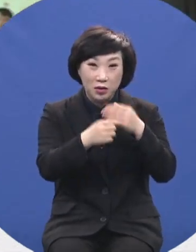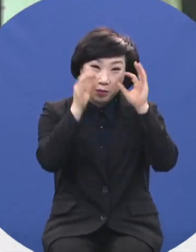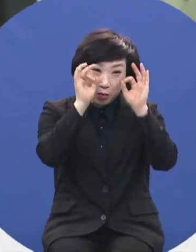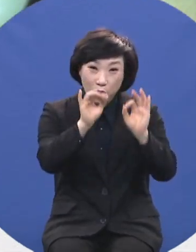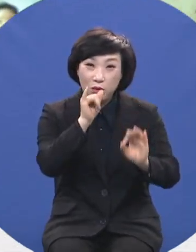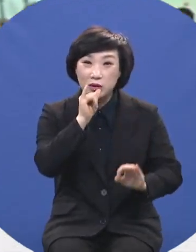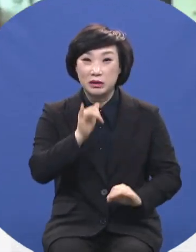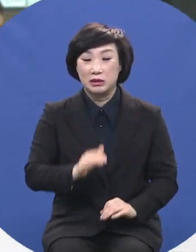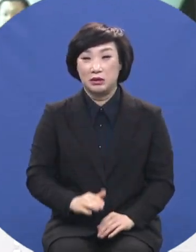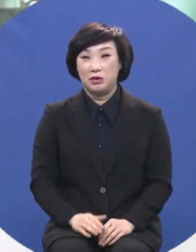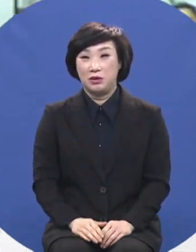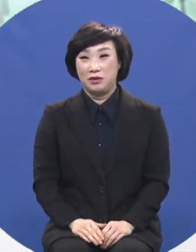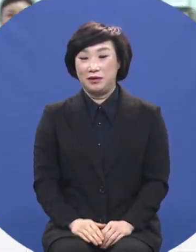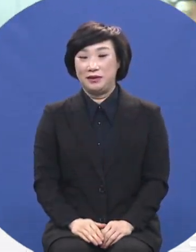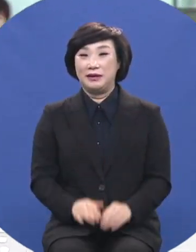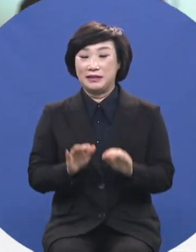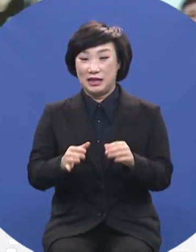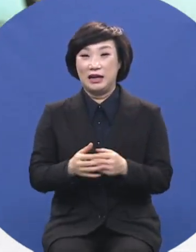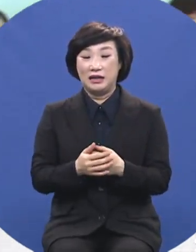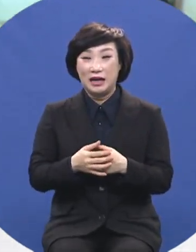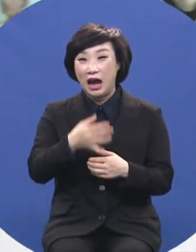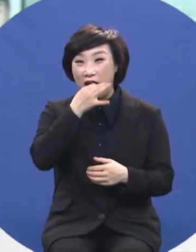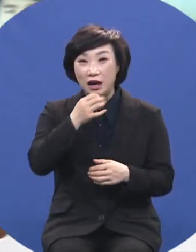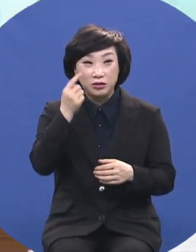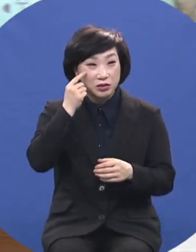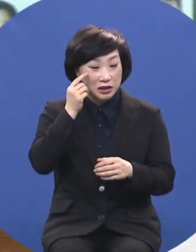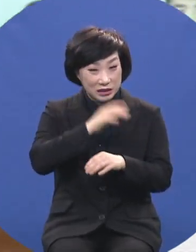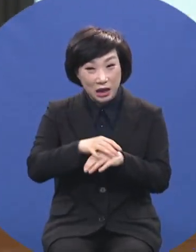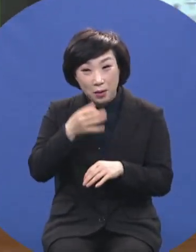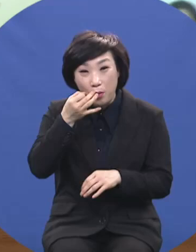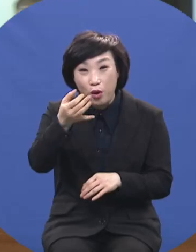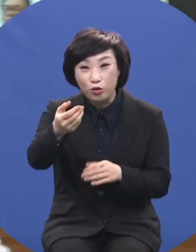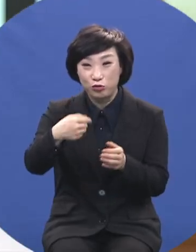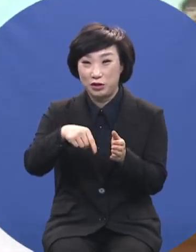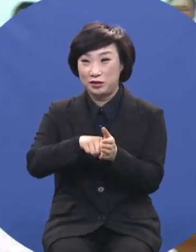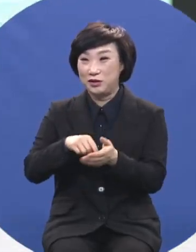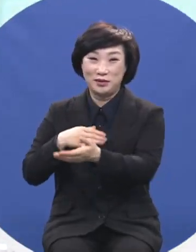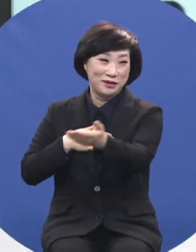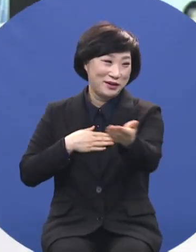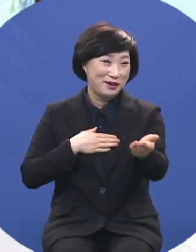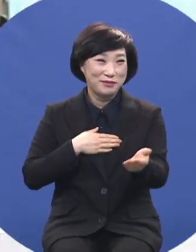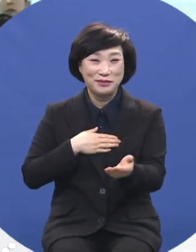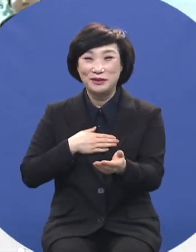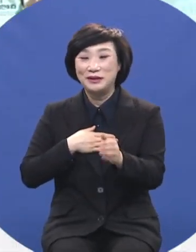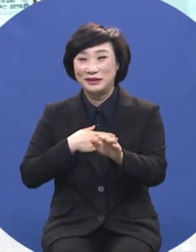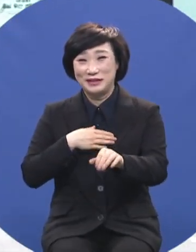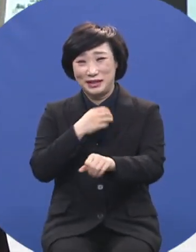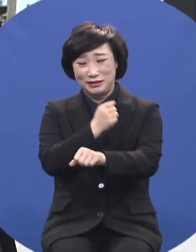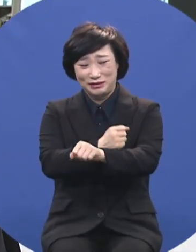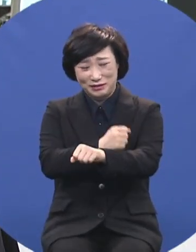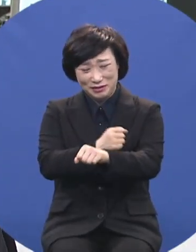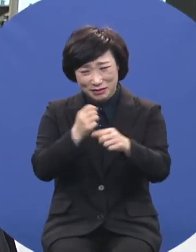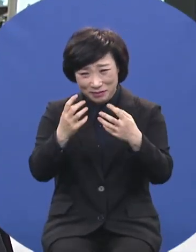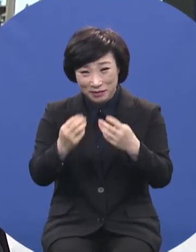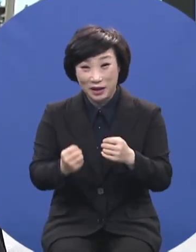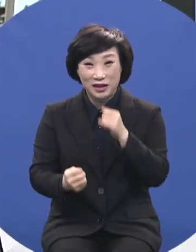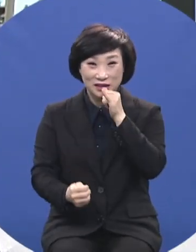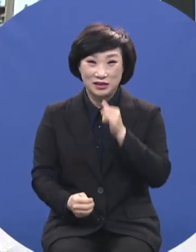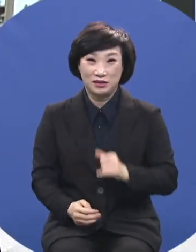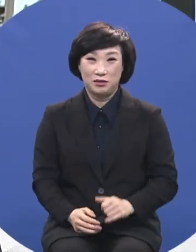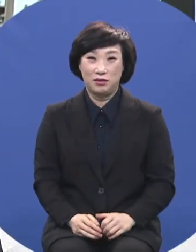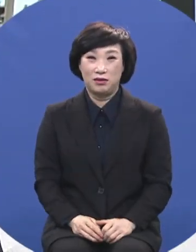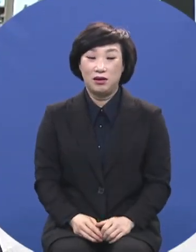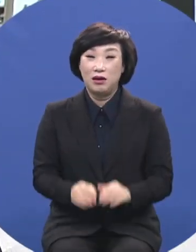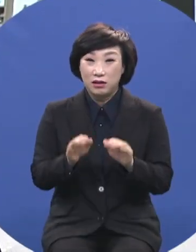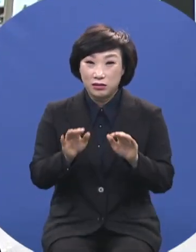정욕의 눈. 그래서 정욕의 눈에 잘 보이려고 여러분은 애를 타.